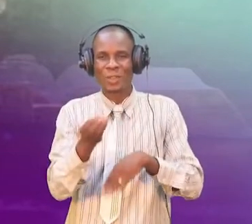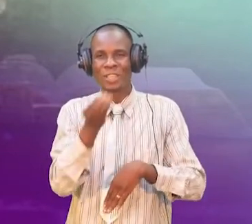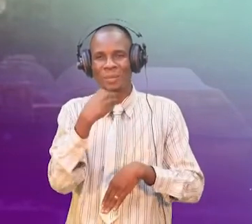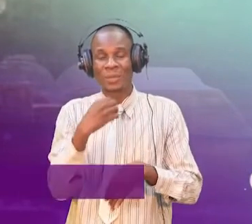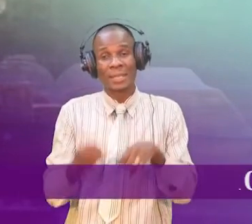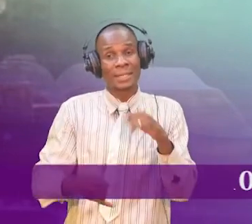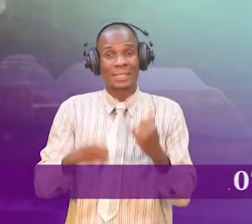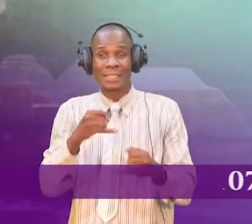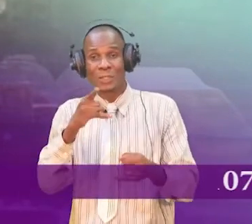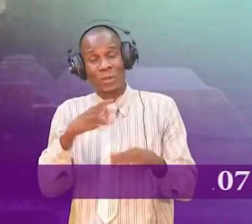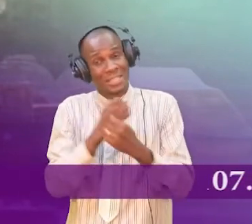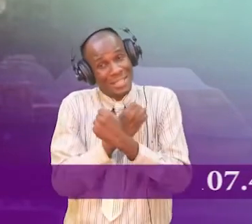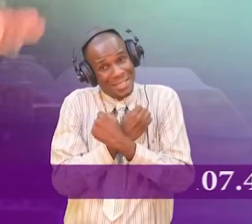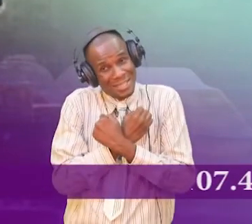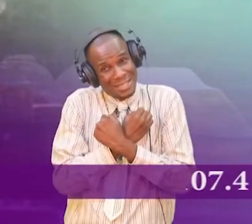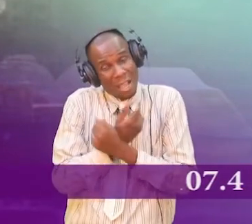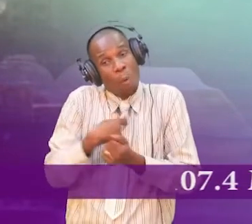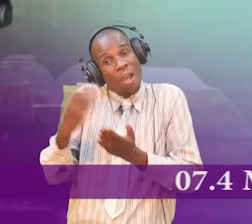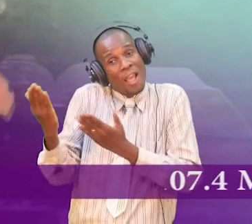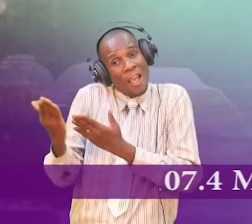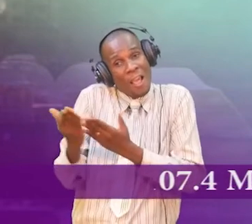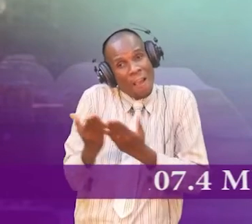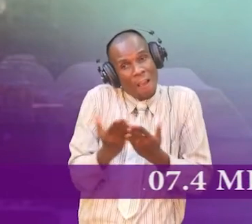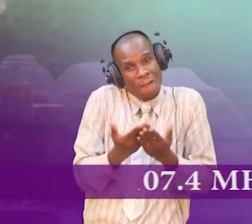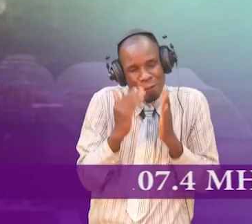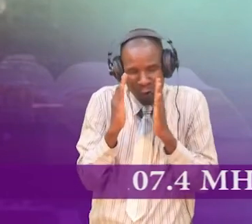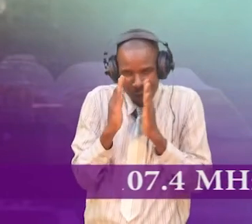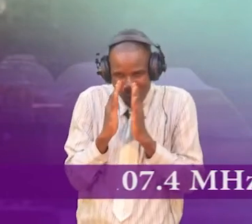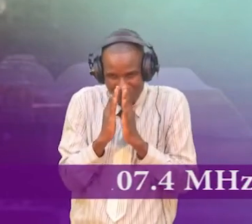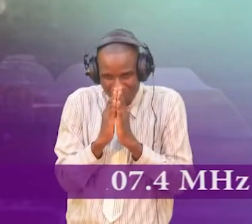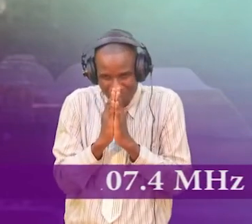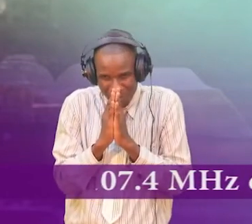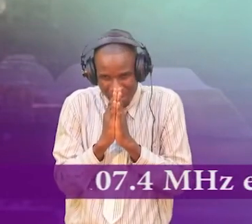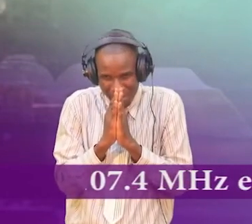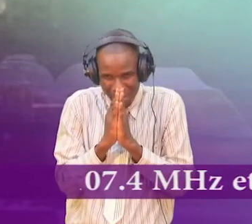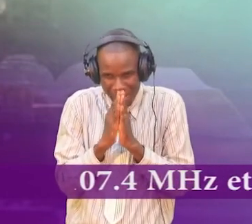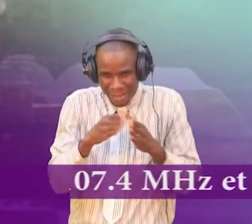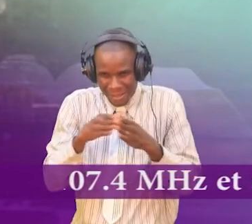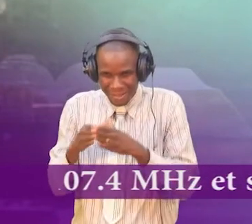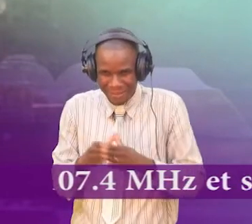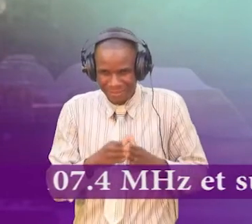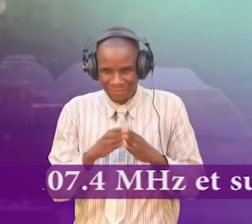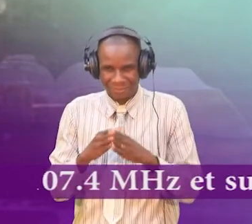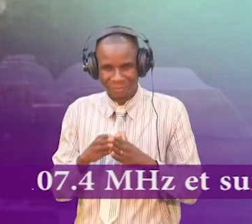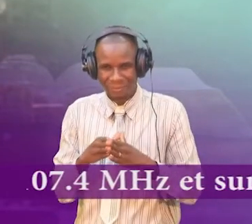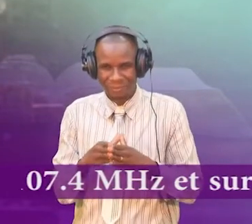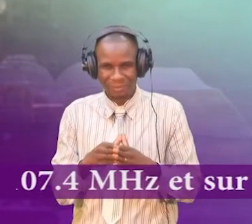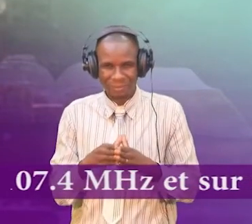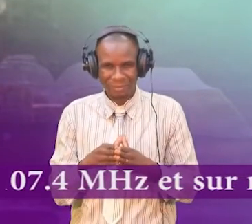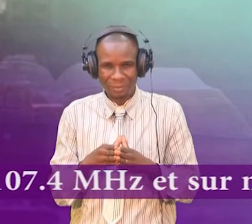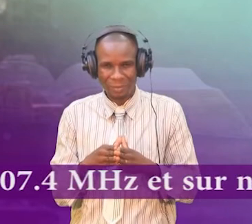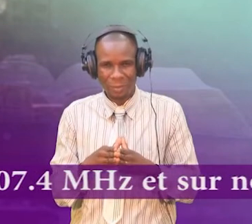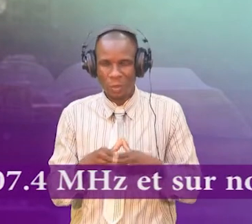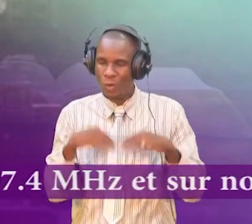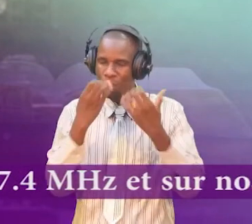Kristo, okoki kozala mokolo moko na lola. Tina nini te kozwa libako na pokwa lelo kolobete iyo nkolo na